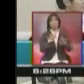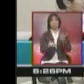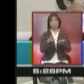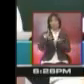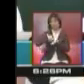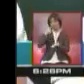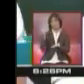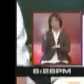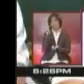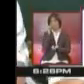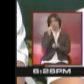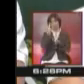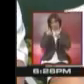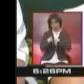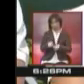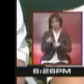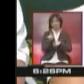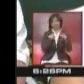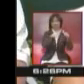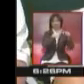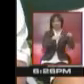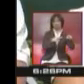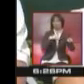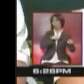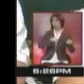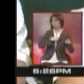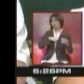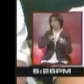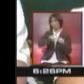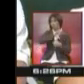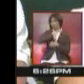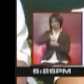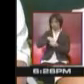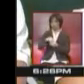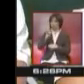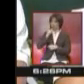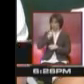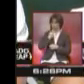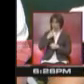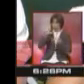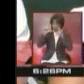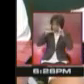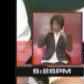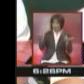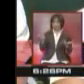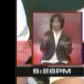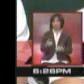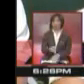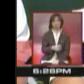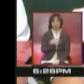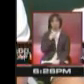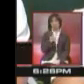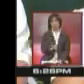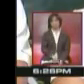ang kaso. Nauna nang sinabi ni Moy na ikinalulungkot niyang madawit sa isang seryosong bintang. Renzong Kiko, News 5.